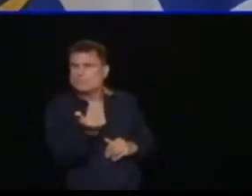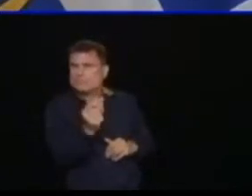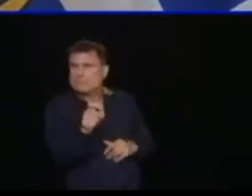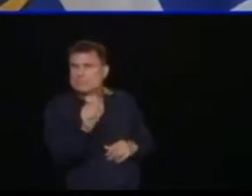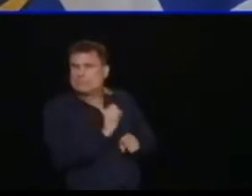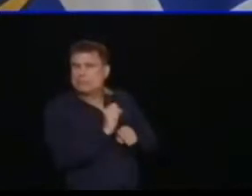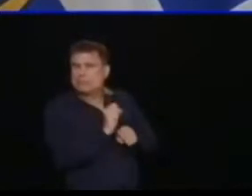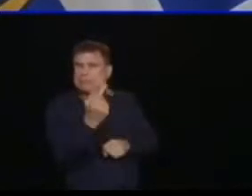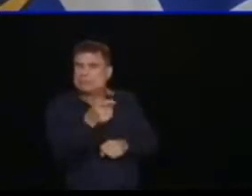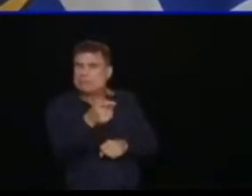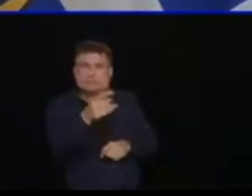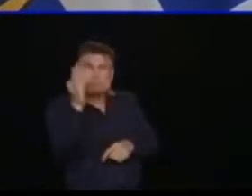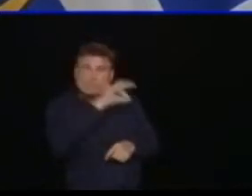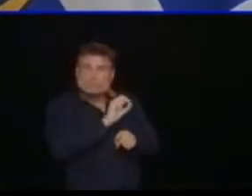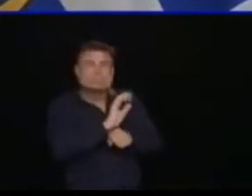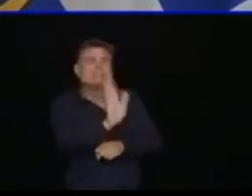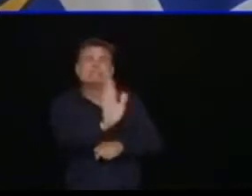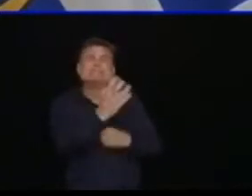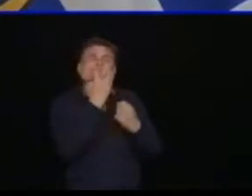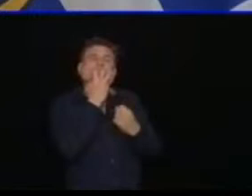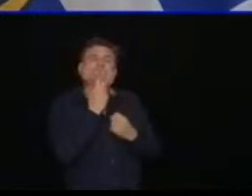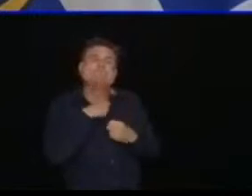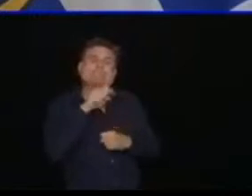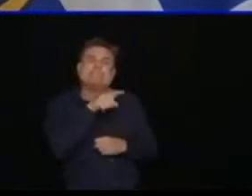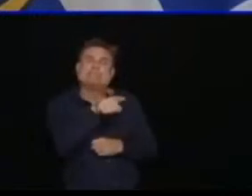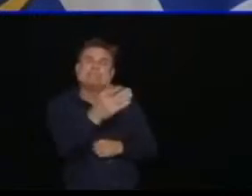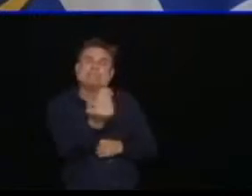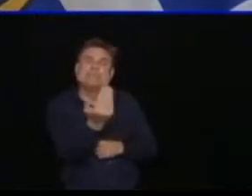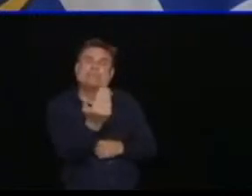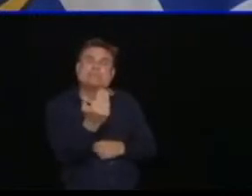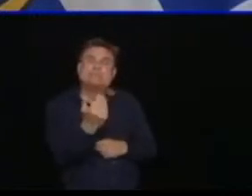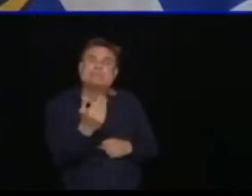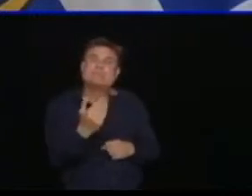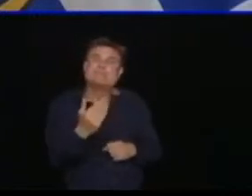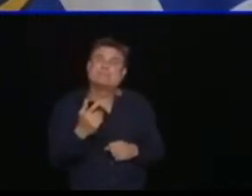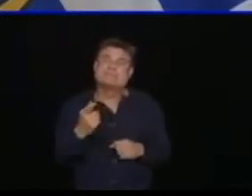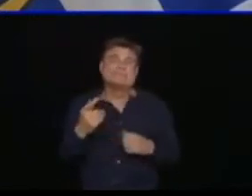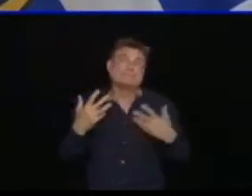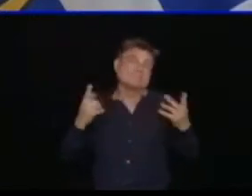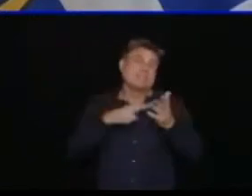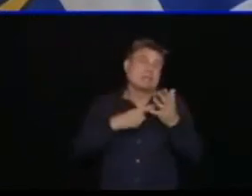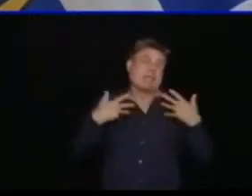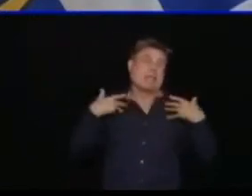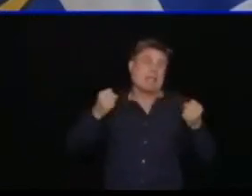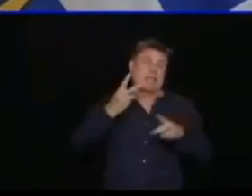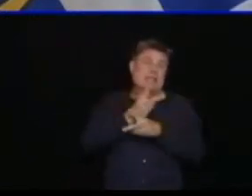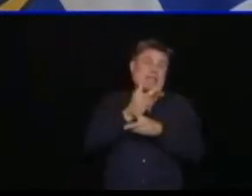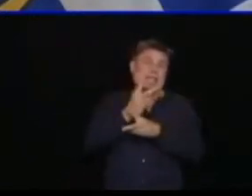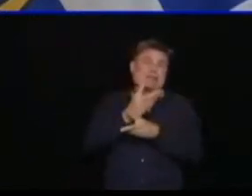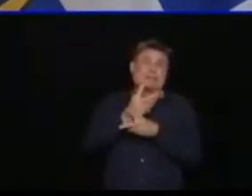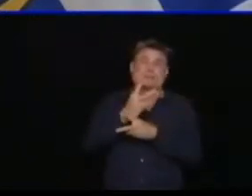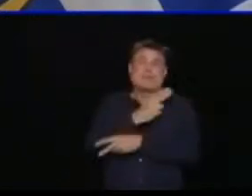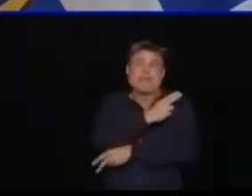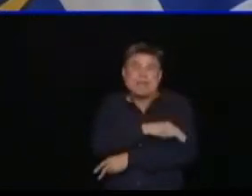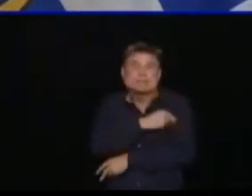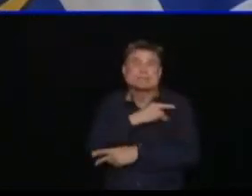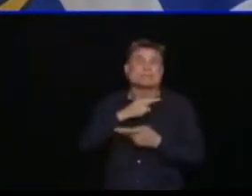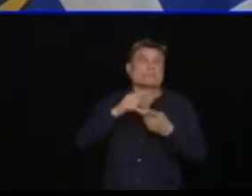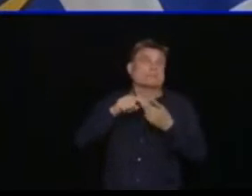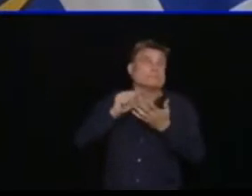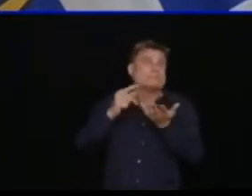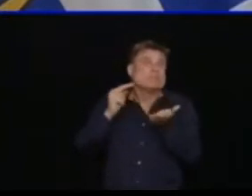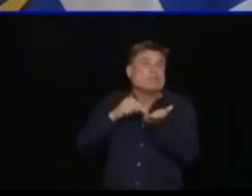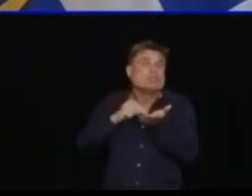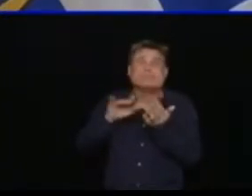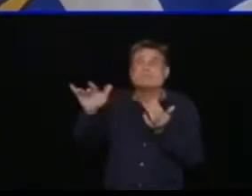不对？这个很重要。 Awareness and increased awareness for people to stay home. 所以也是希望大家能够待在家里，还是